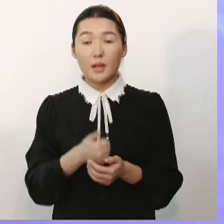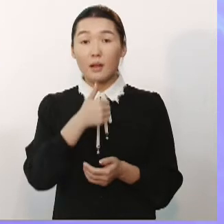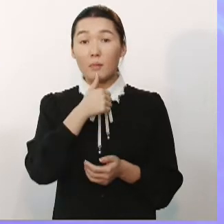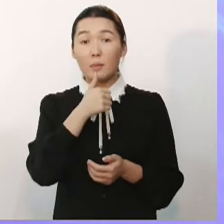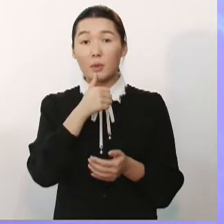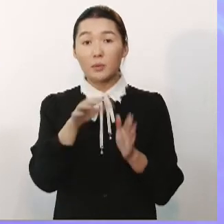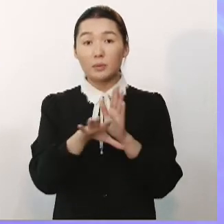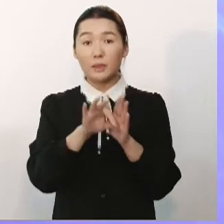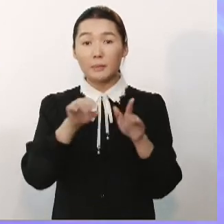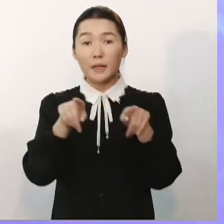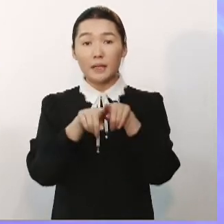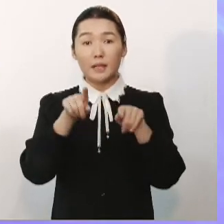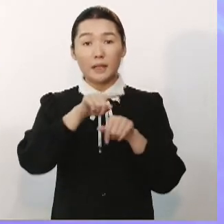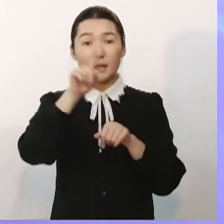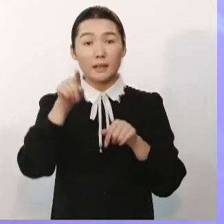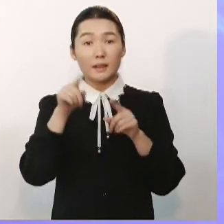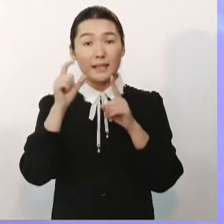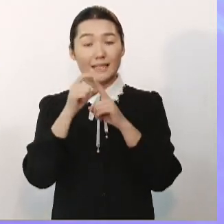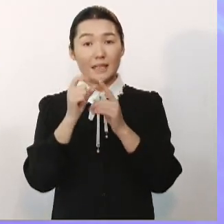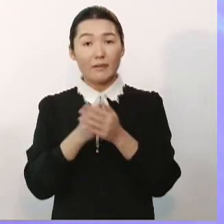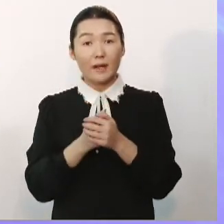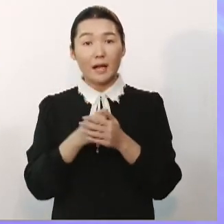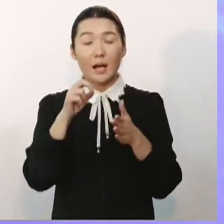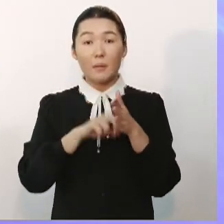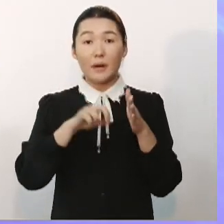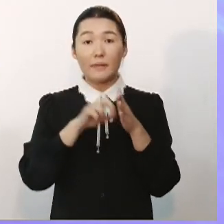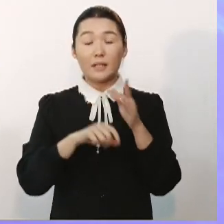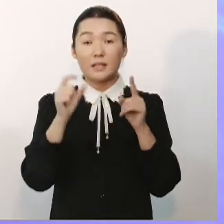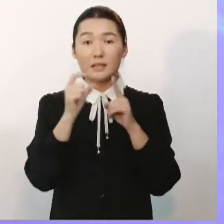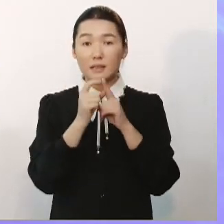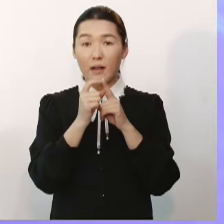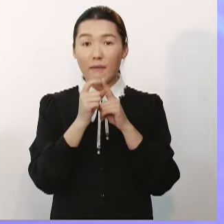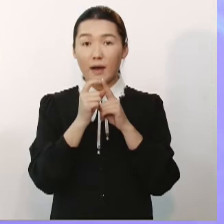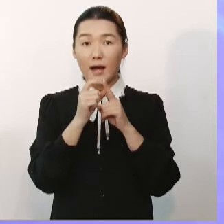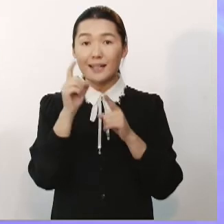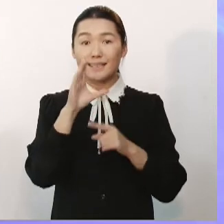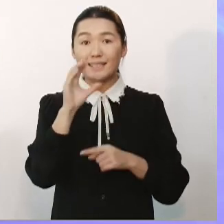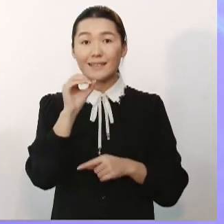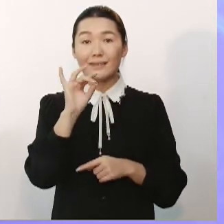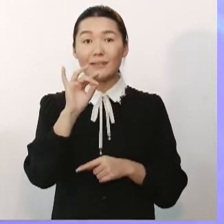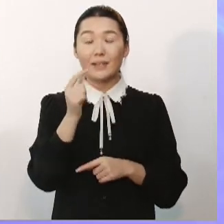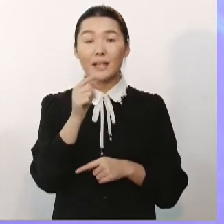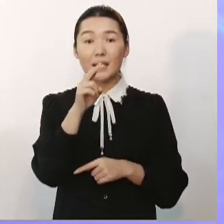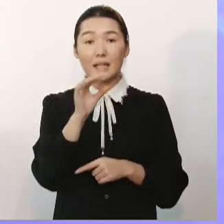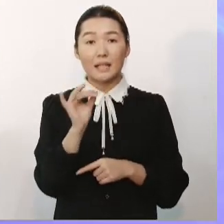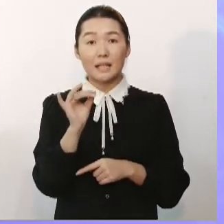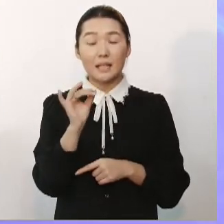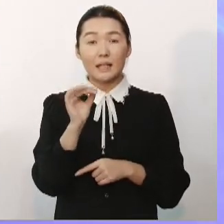Попробуйте подобрать однокоренные слова, проверочные слова к словам «зверьки»,